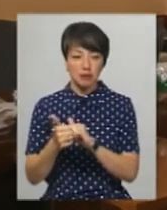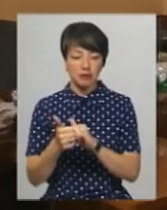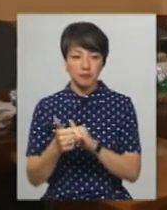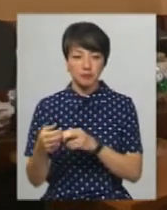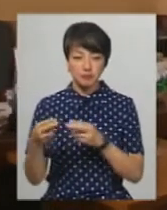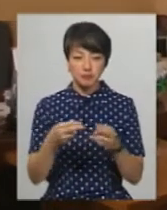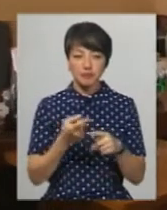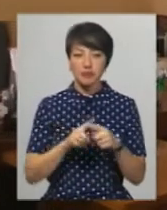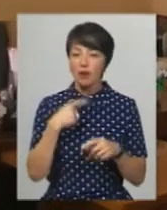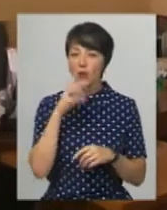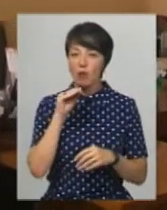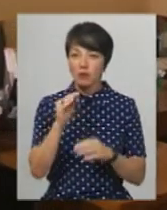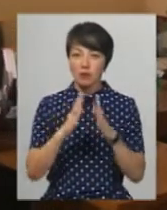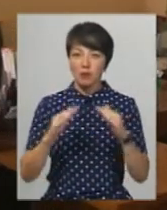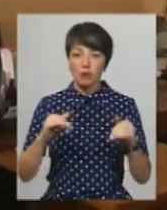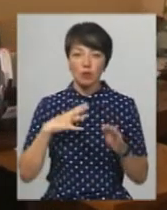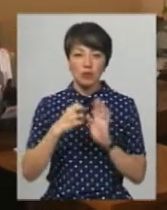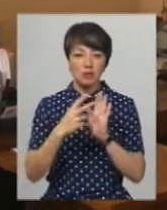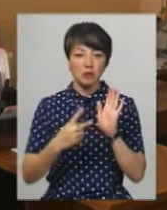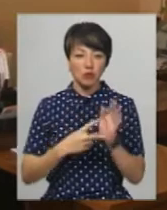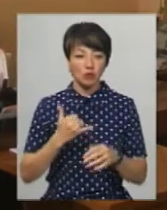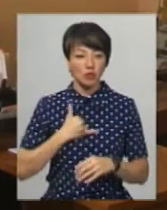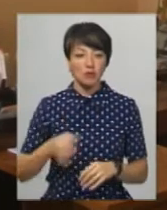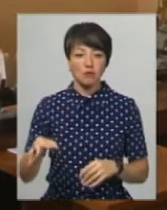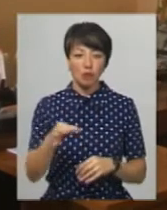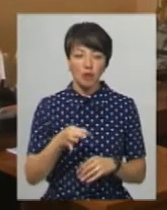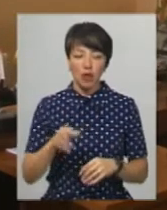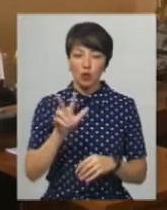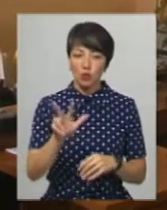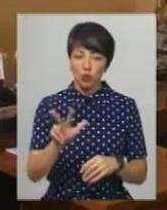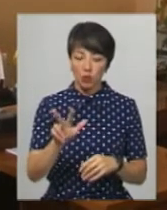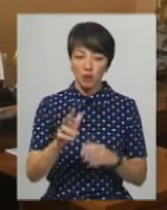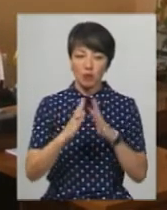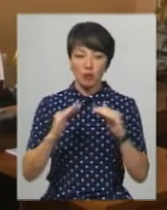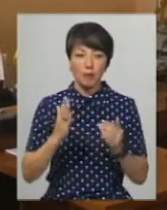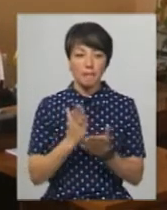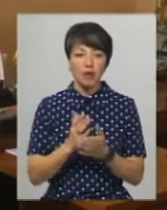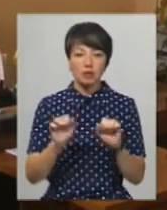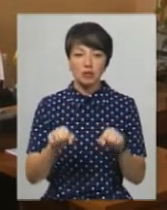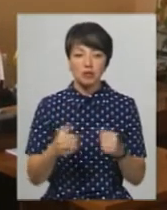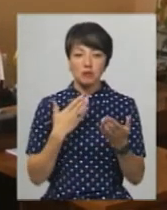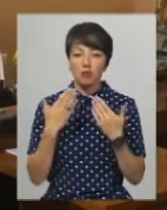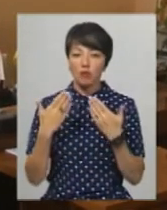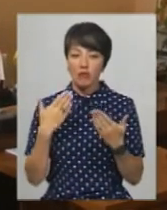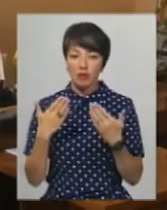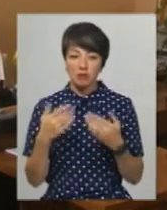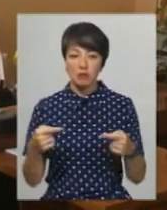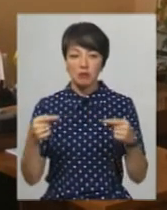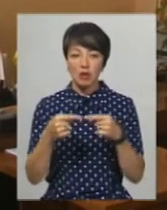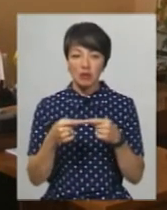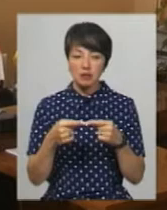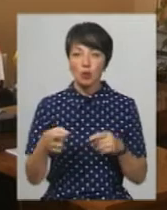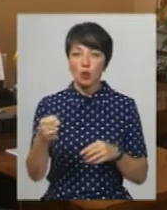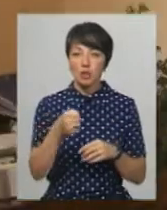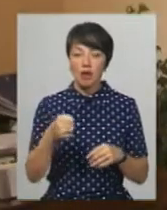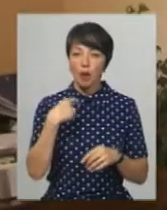Це були мовні табори, таких таборів було 17 у нас в області, у 3 із них мали можливість діти спілкуватися безпосередньо із